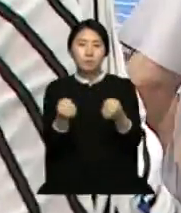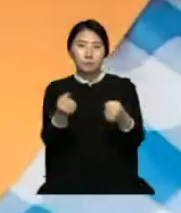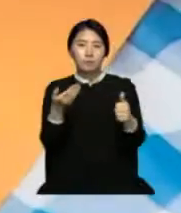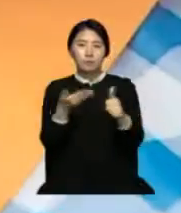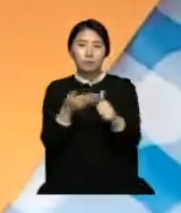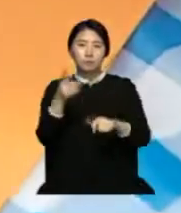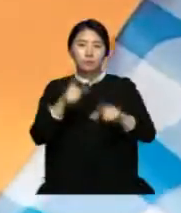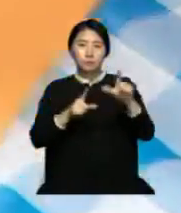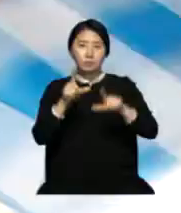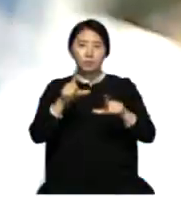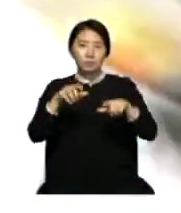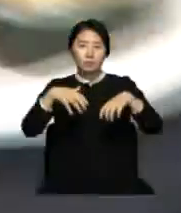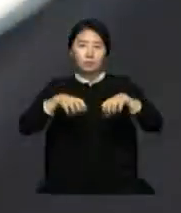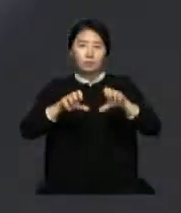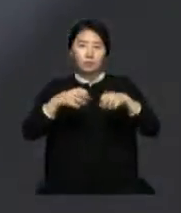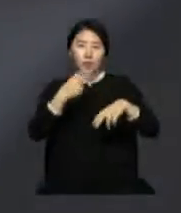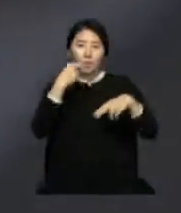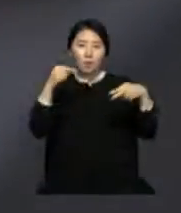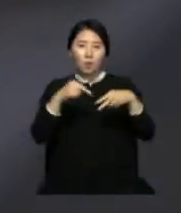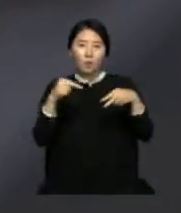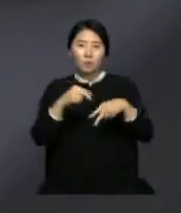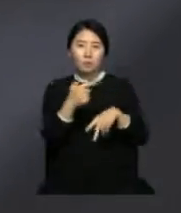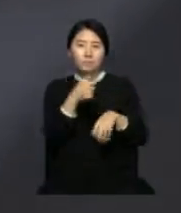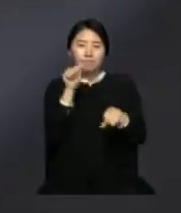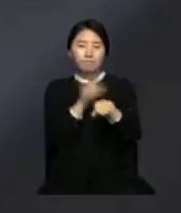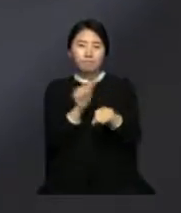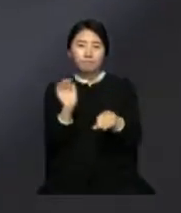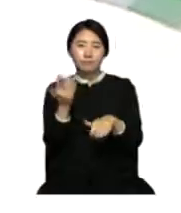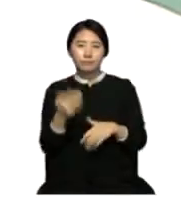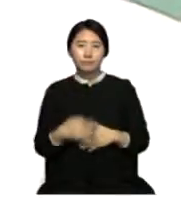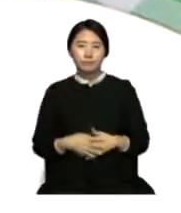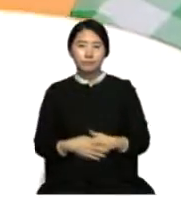등 요리 분위기와 호흡만은 너무도 잘 맞습니다.